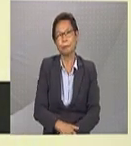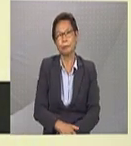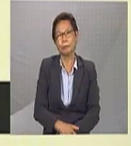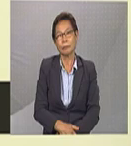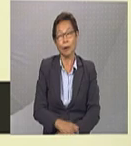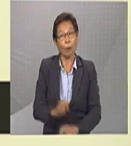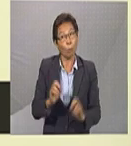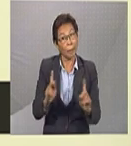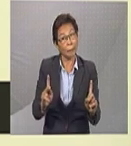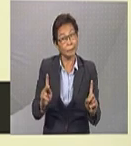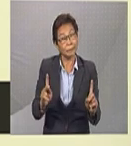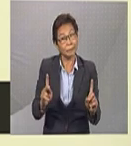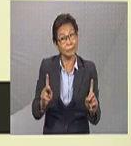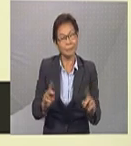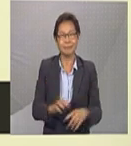Alright?